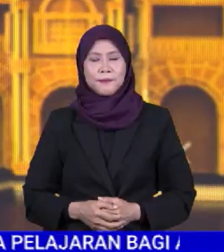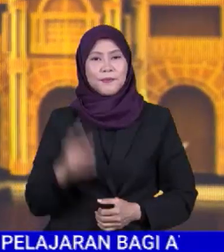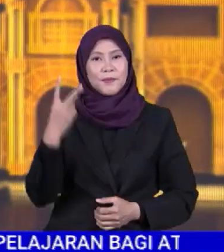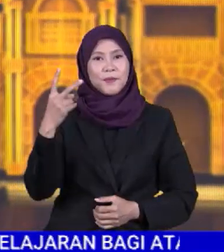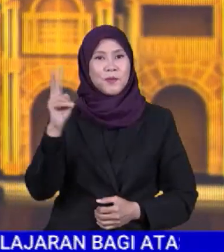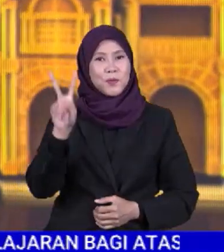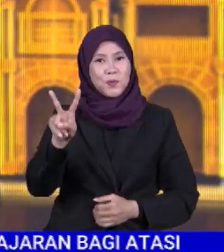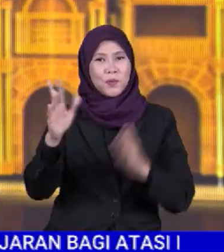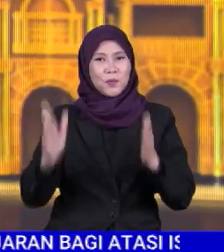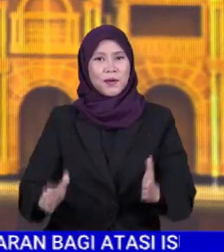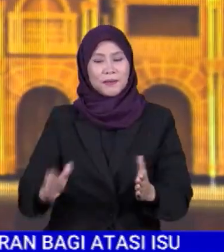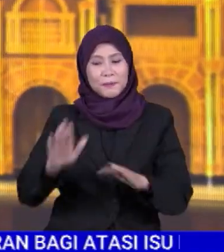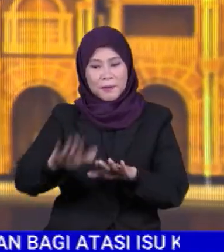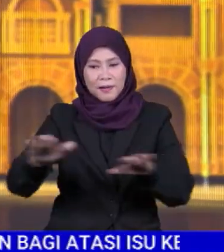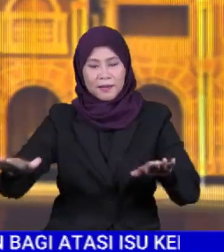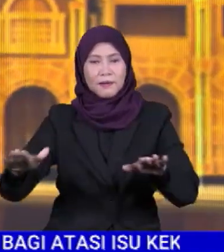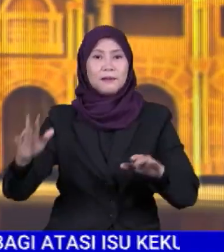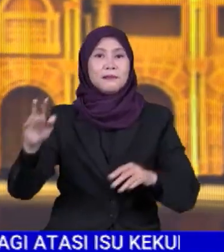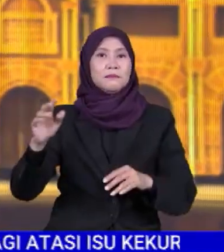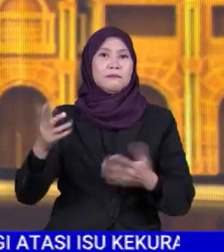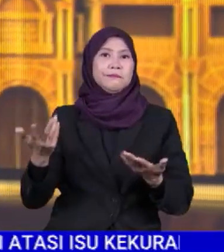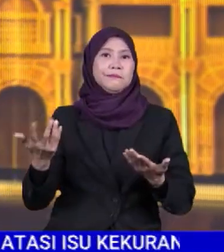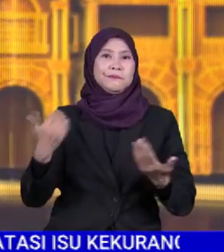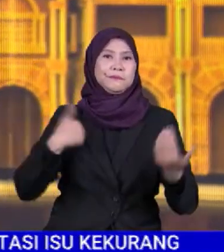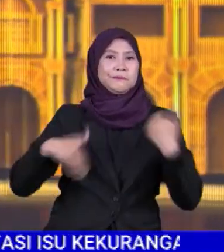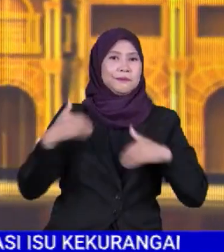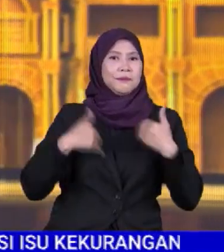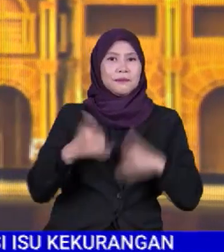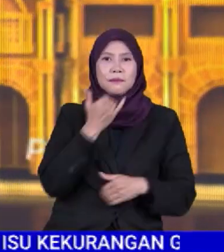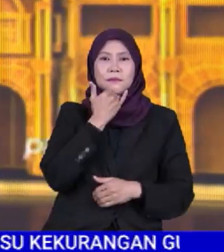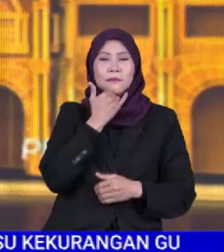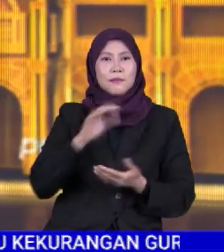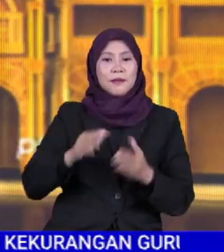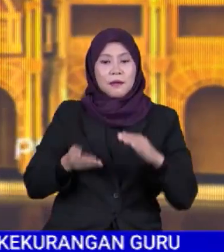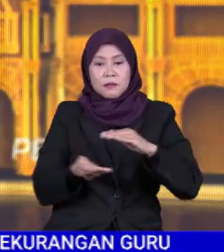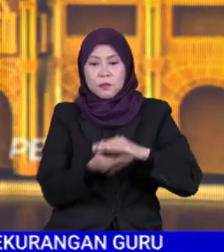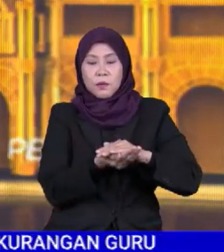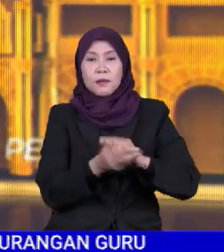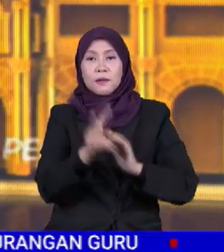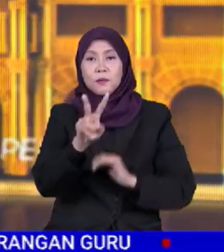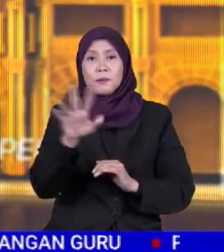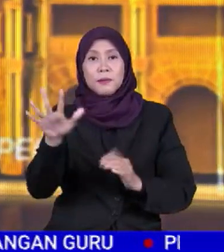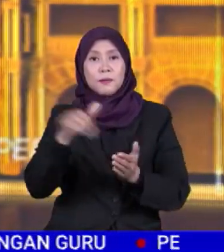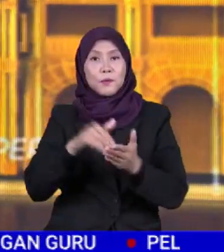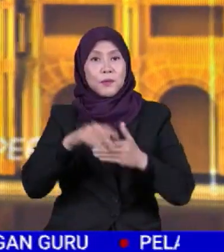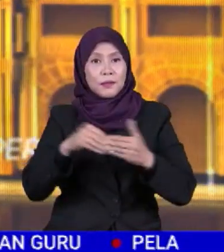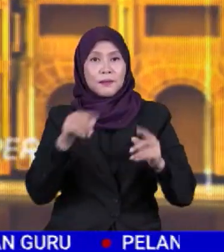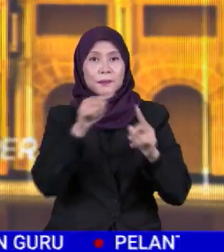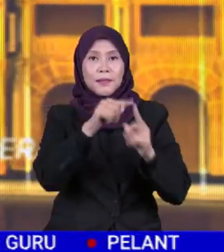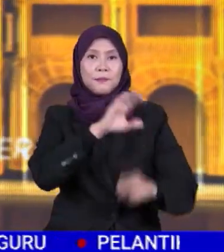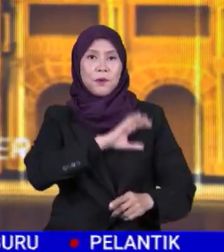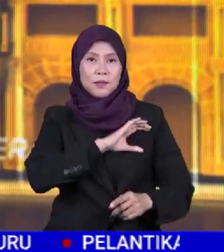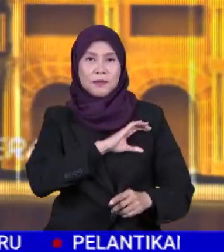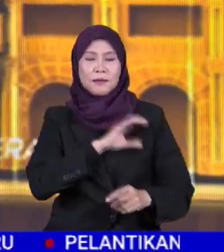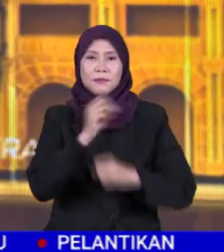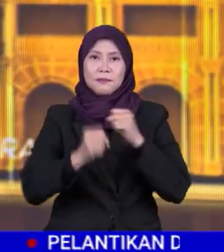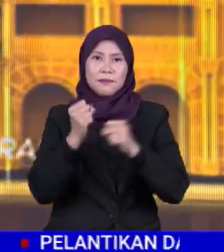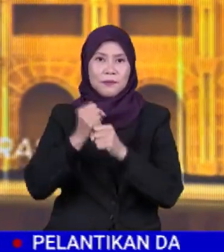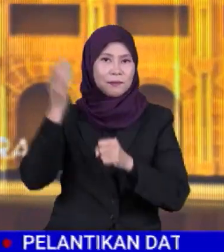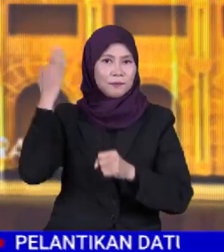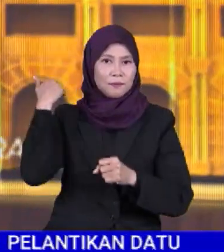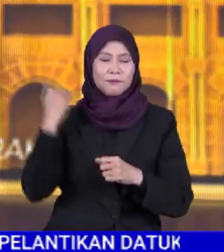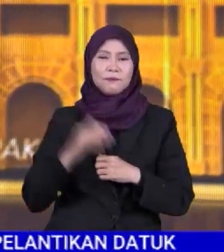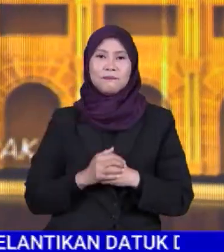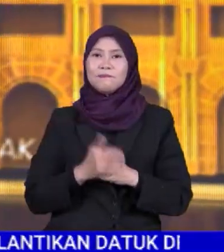mengaku tidak bersalah atas tuduhan berirama 25.000 Ringgit kepada seorang pegawai police tahun lalu kesalahan